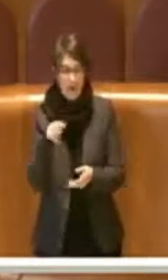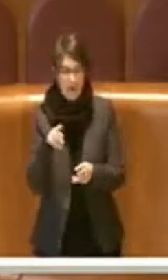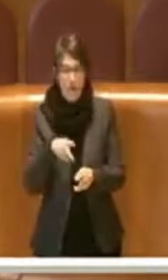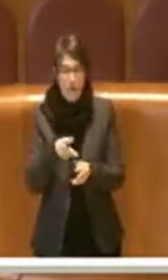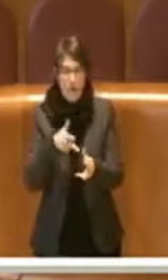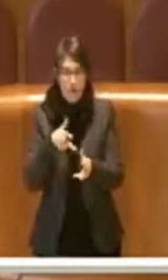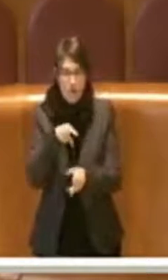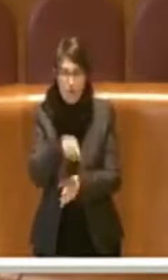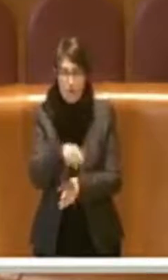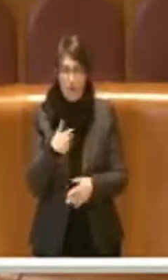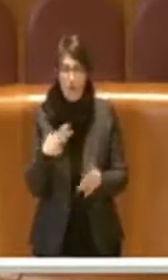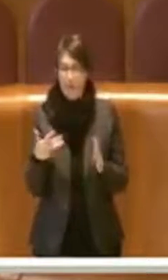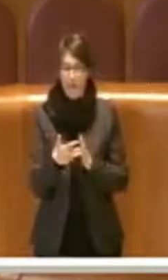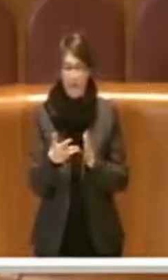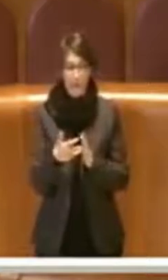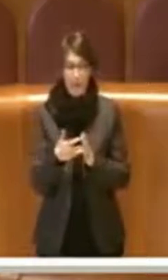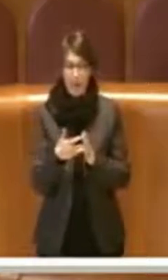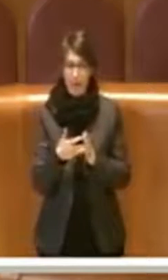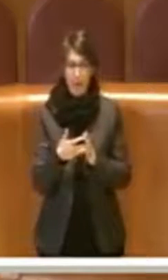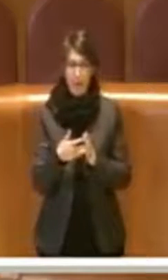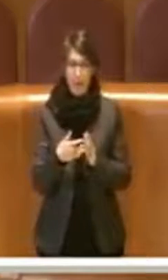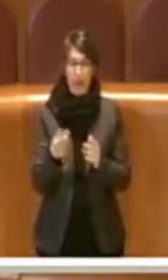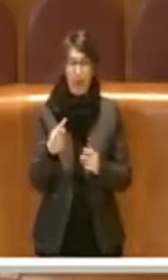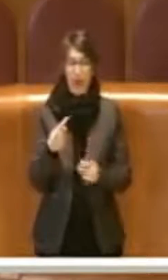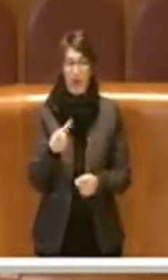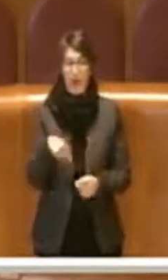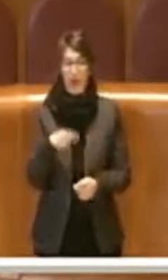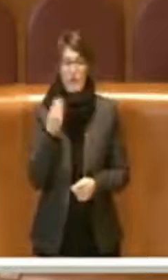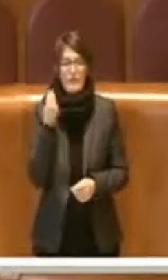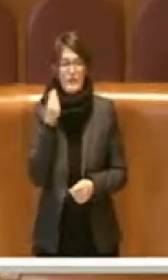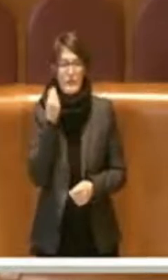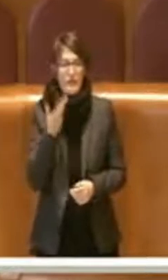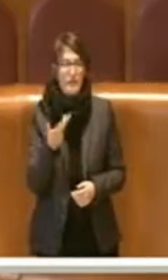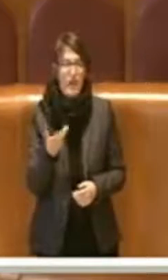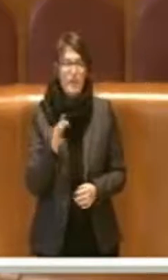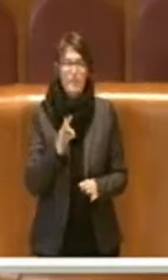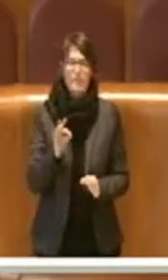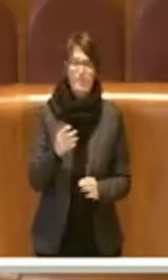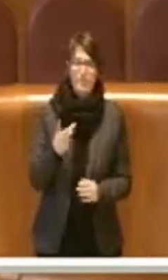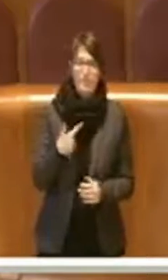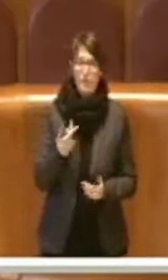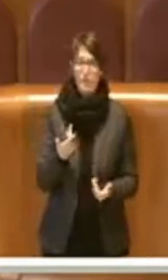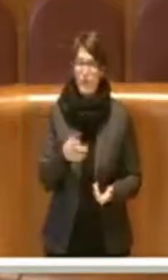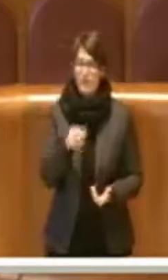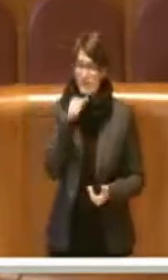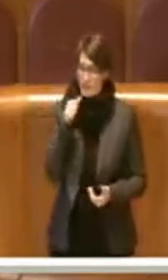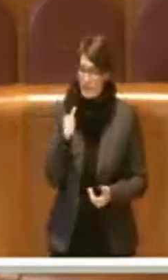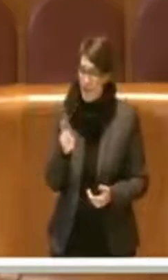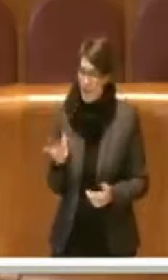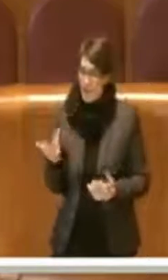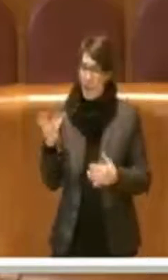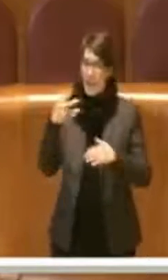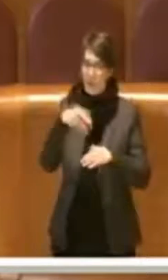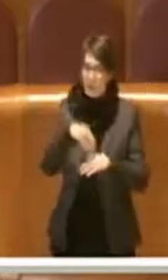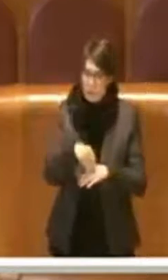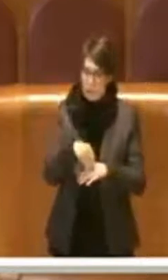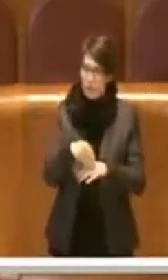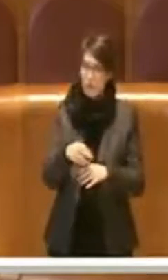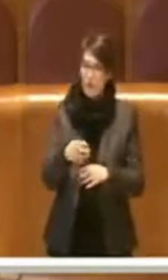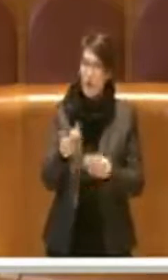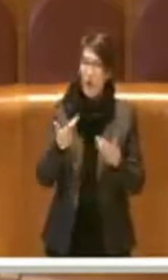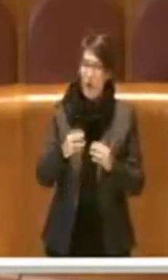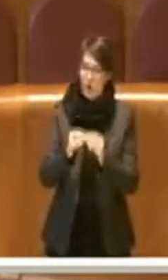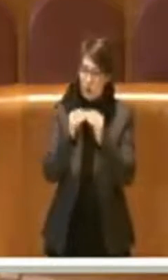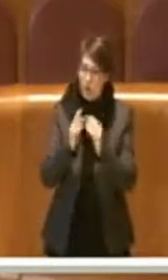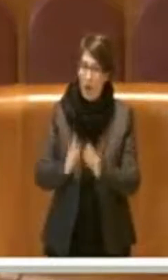e sicuramente ritenevamo che non fosse opportuno prevedere ulteriori insediamenti in quell'area se